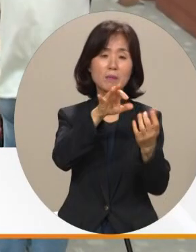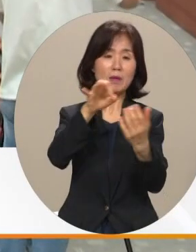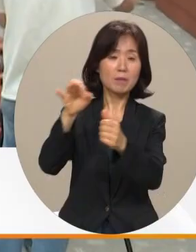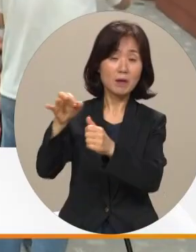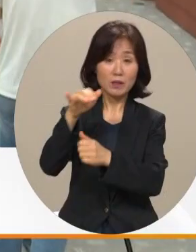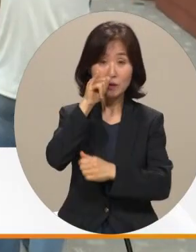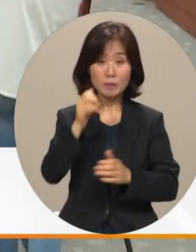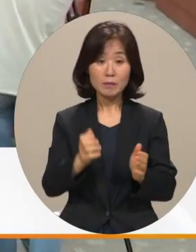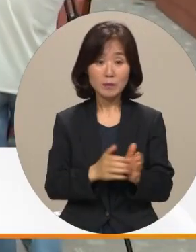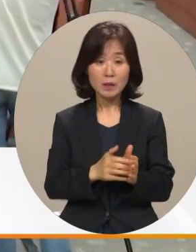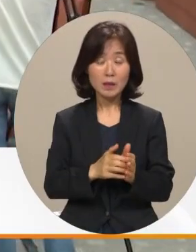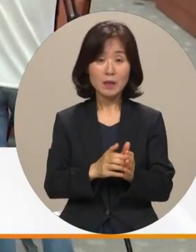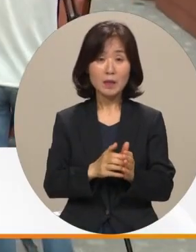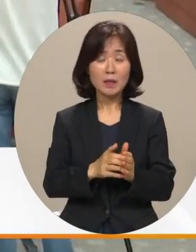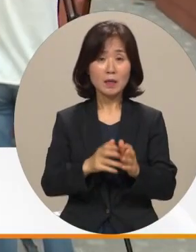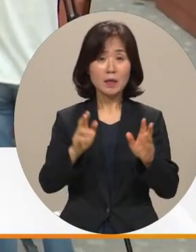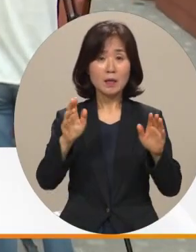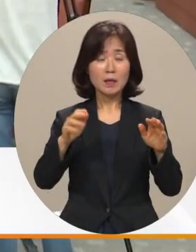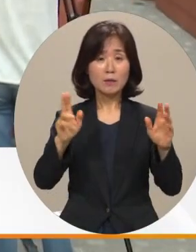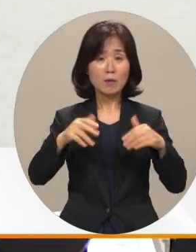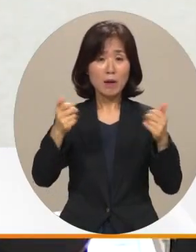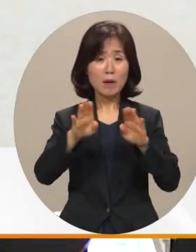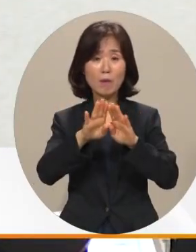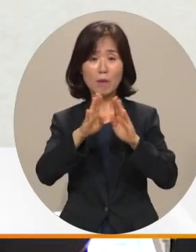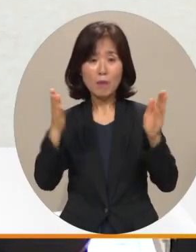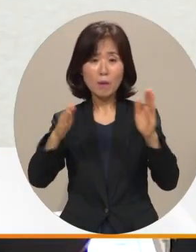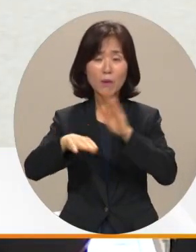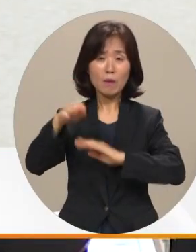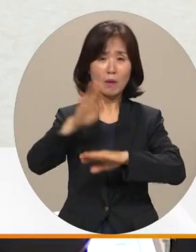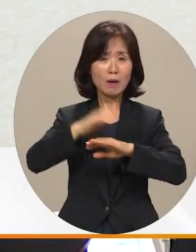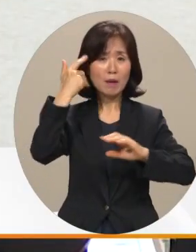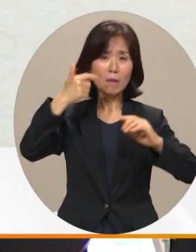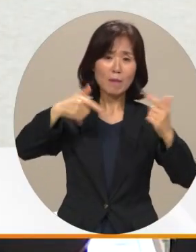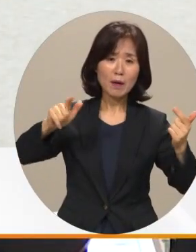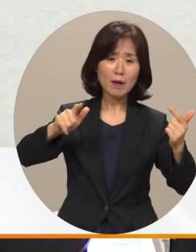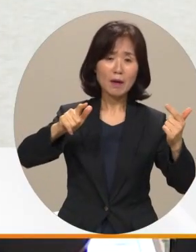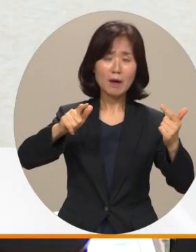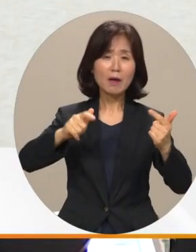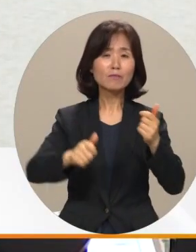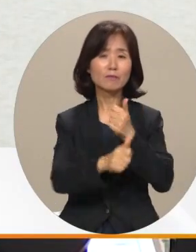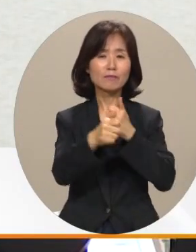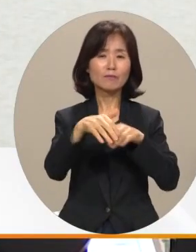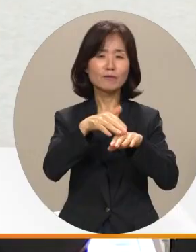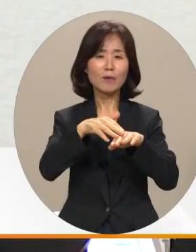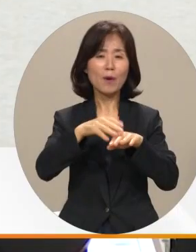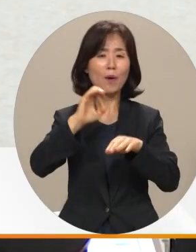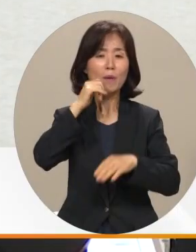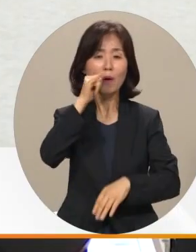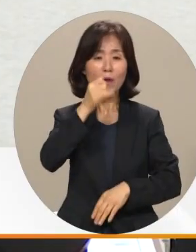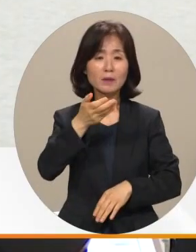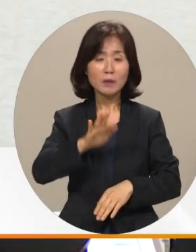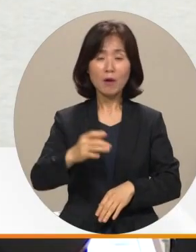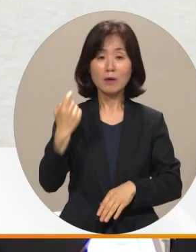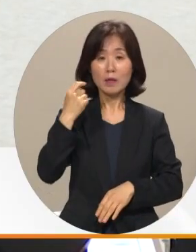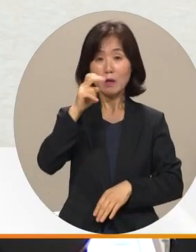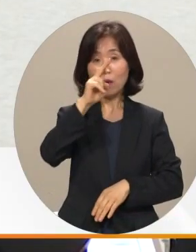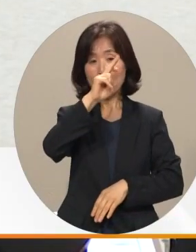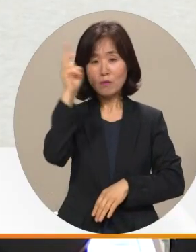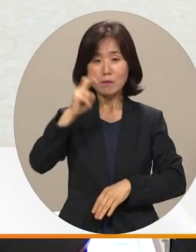여야 의견 차이로 원구성에 어려움이 있었지만 어제 후에 극적으로 합의가 이루어져 오늘 전반기